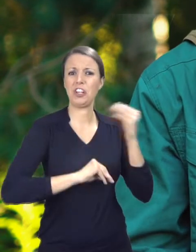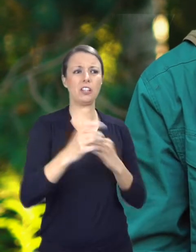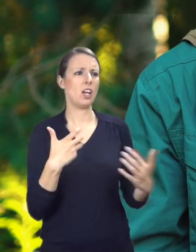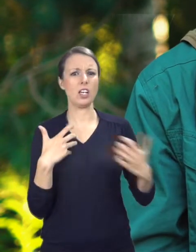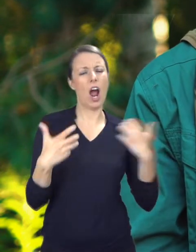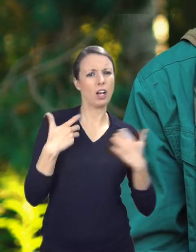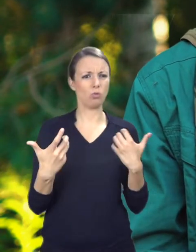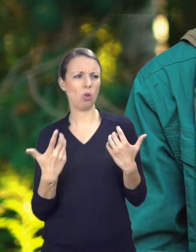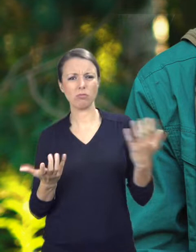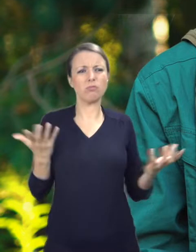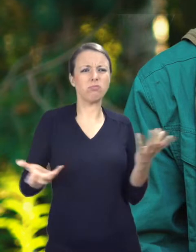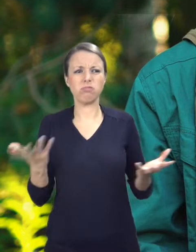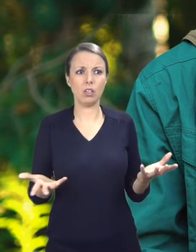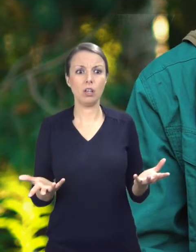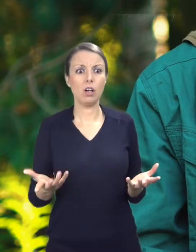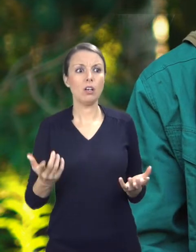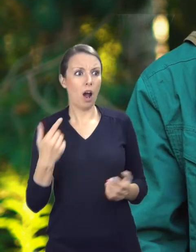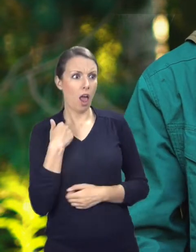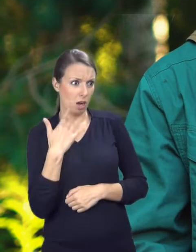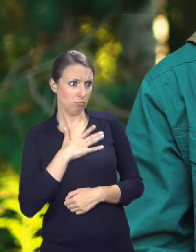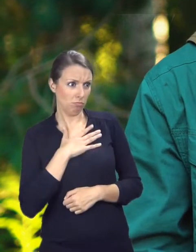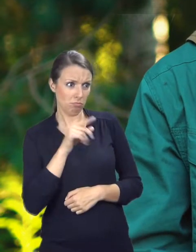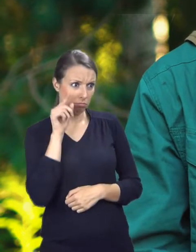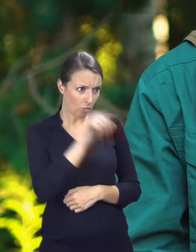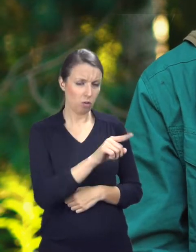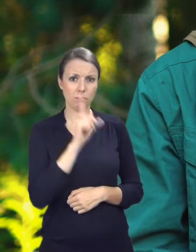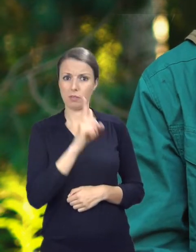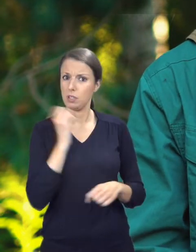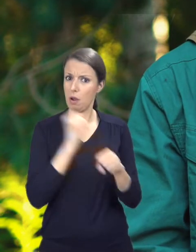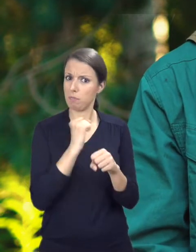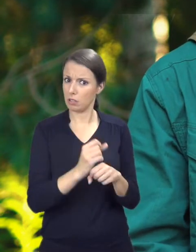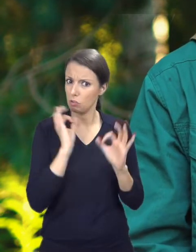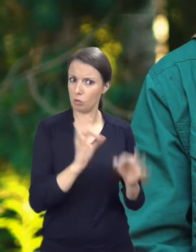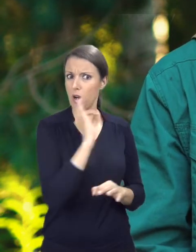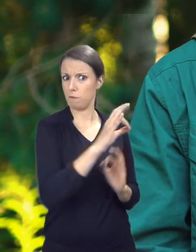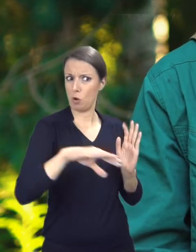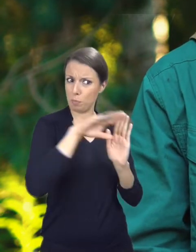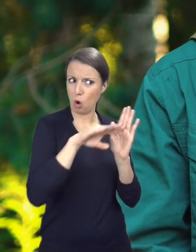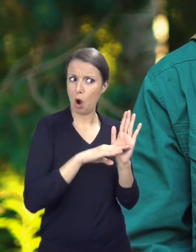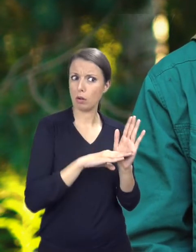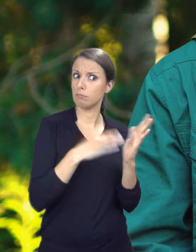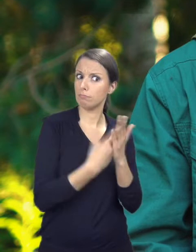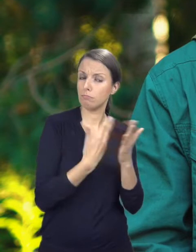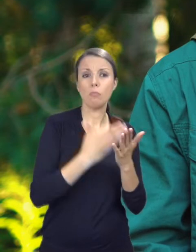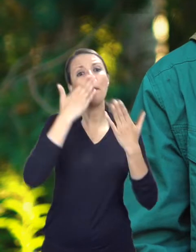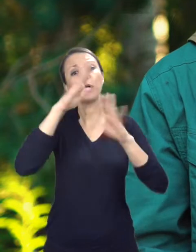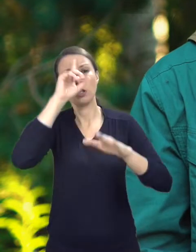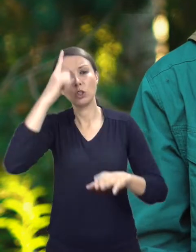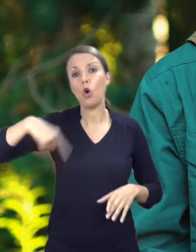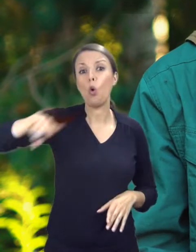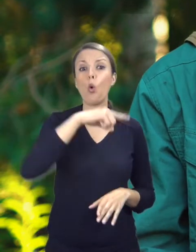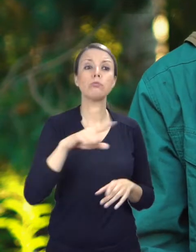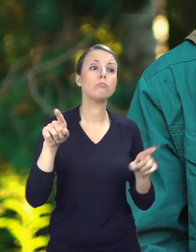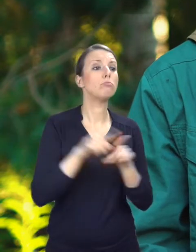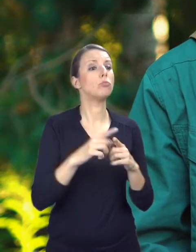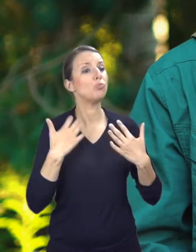jest takim showmanem, to w mojej opinii i tak zrobił bardzo dobrą pracę tym swoim programem, pokazując ludziom, że można do przyrody podchodzić także